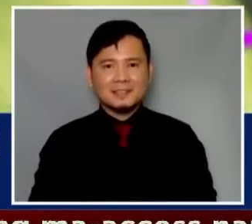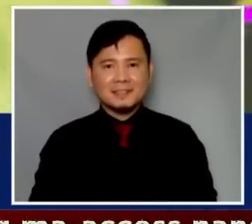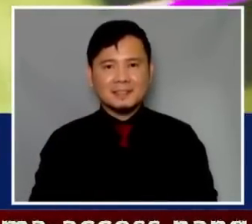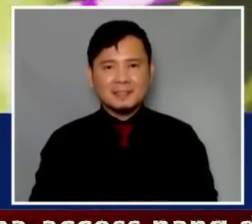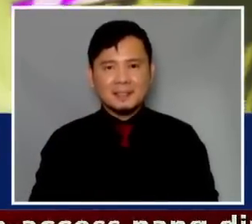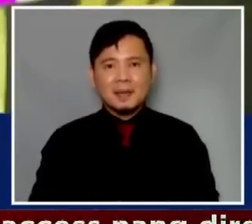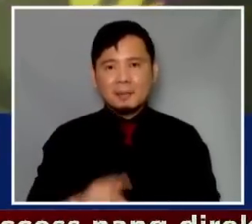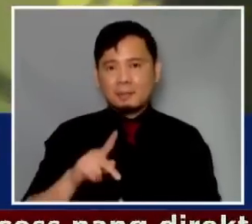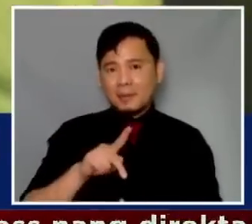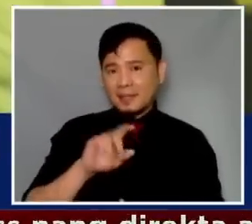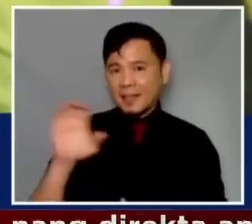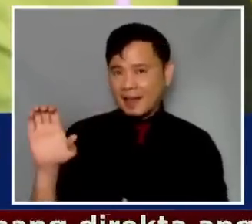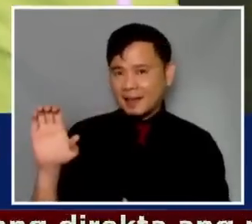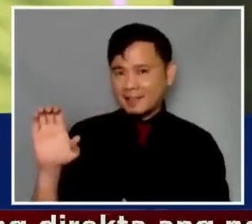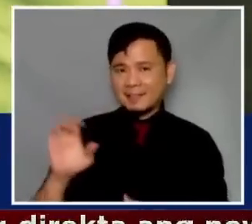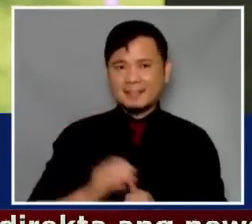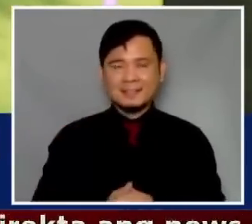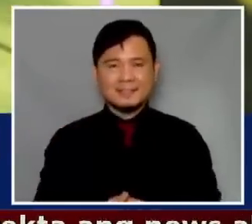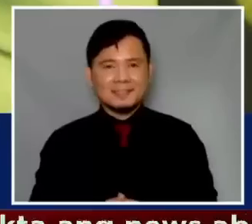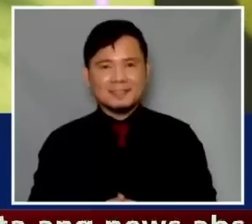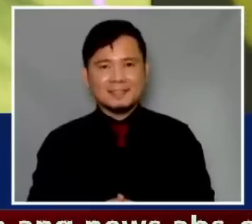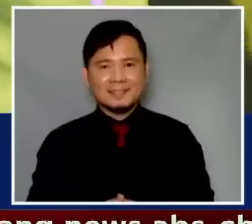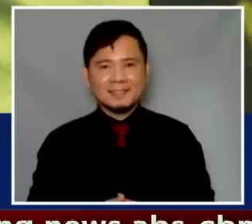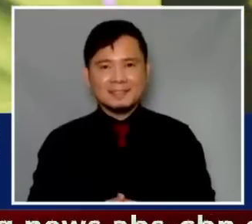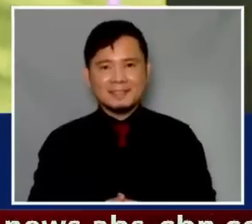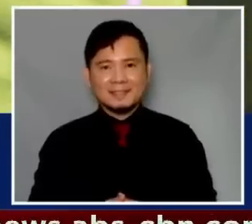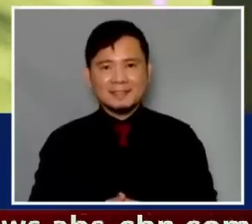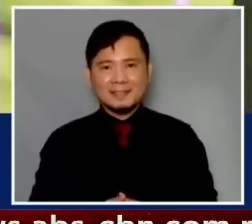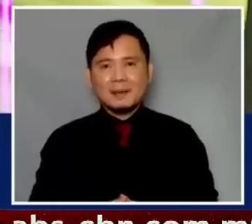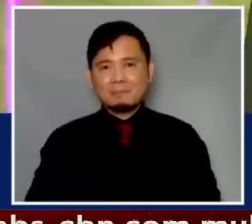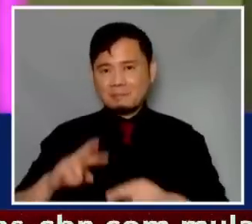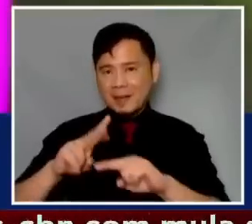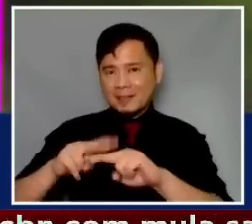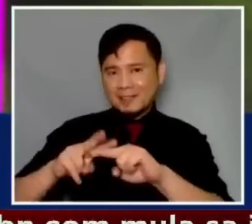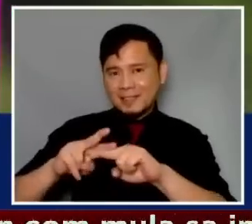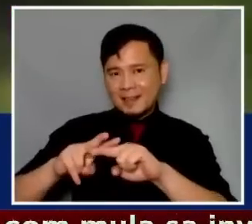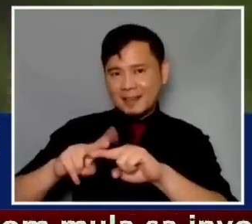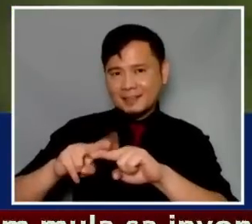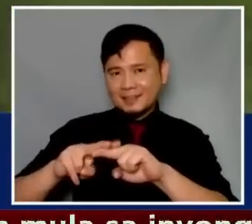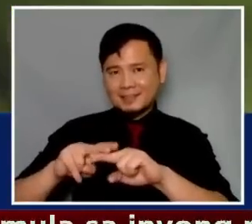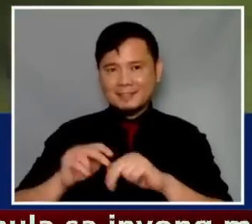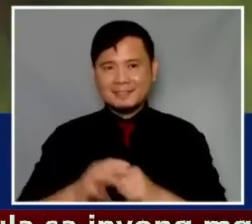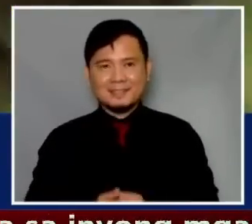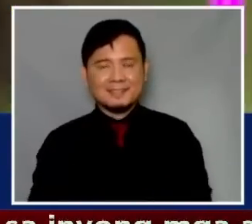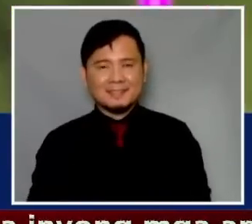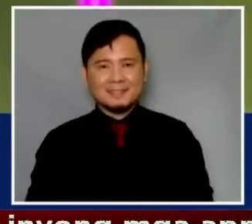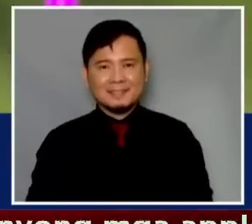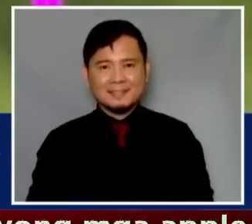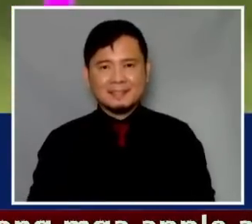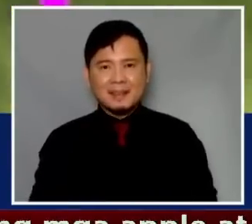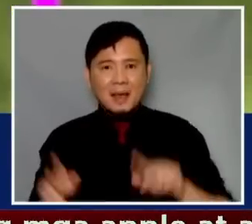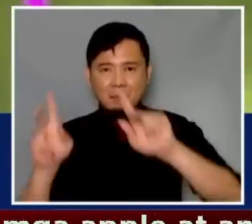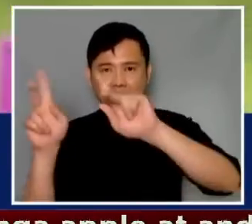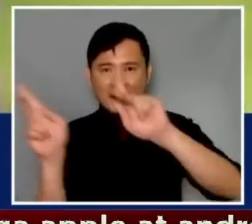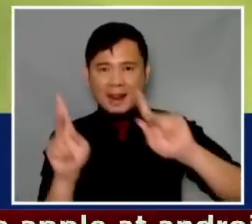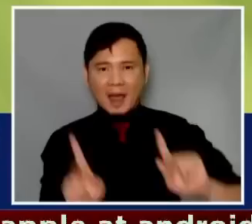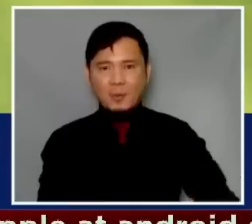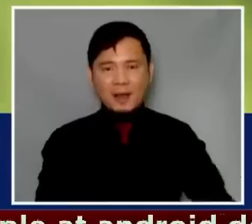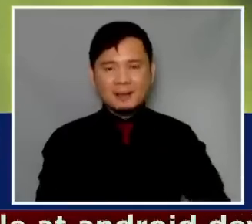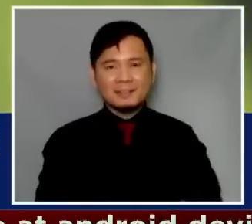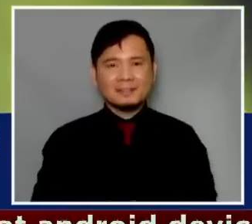Pasay, Pangasinan, Palawan,